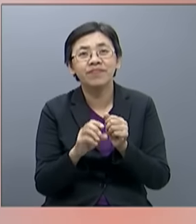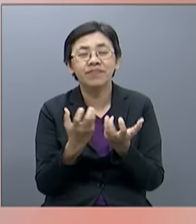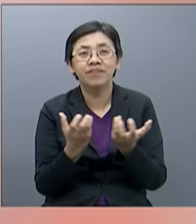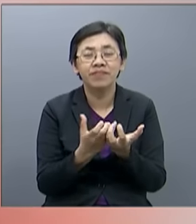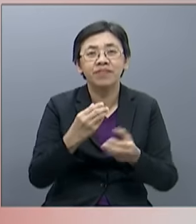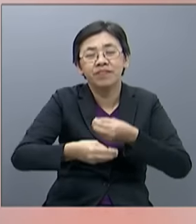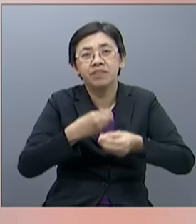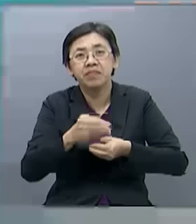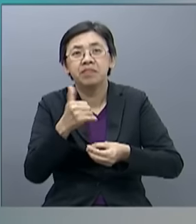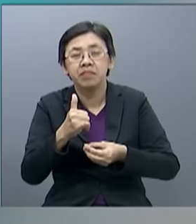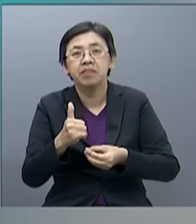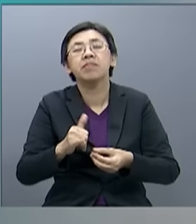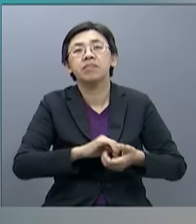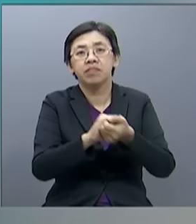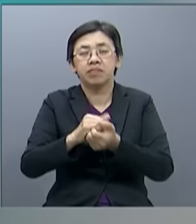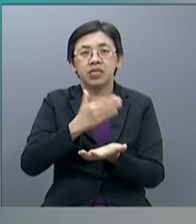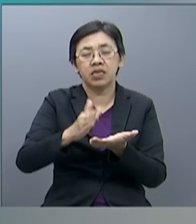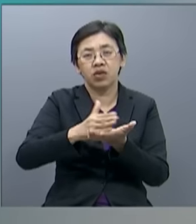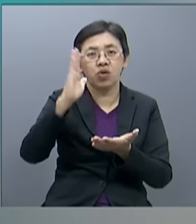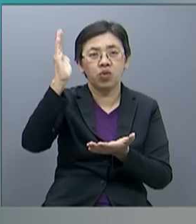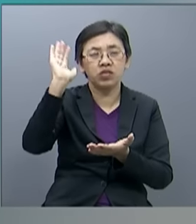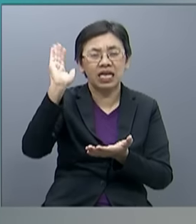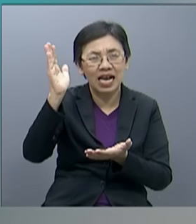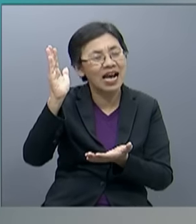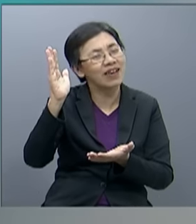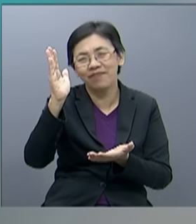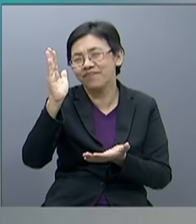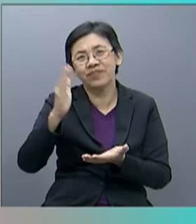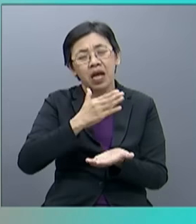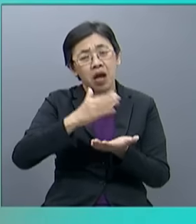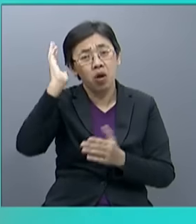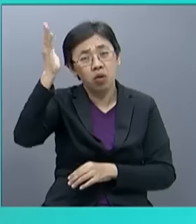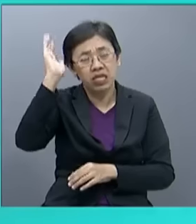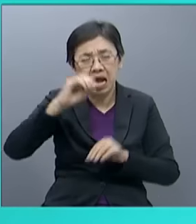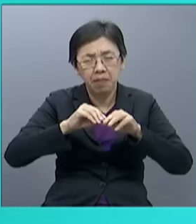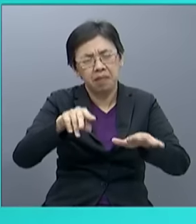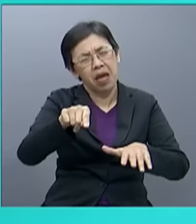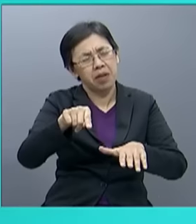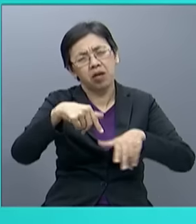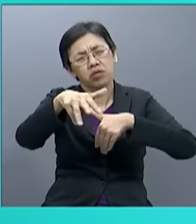ความผิดร่วมกันโฆษณาโดยใช้ข้อความที่ไม่เป็นธรรมกับผู้บริโภคค่ะ